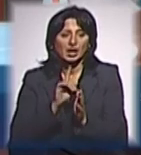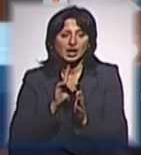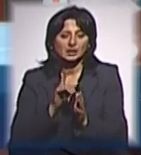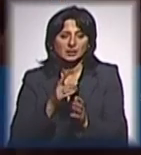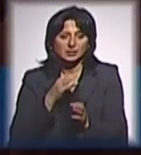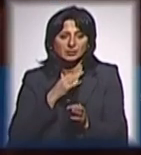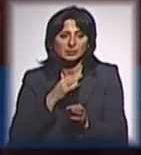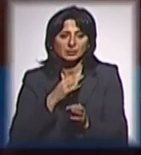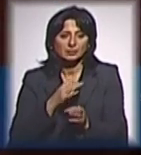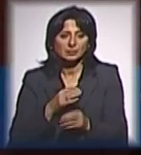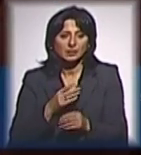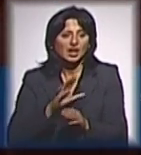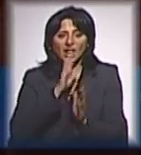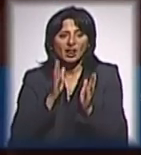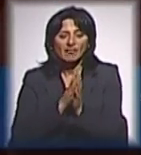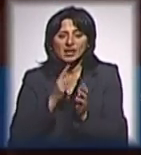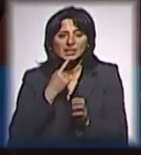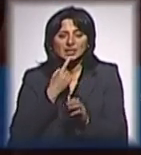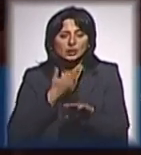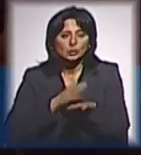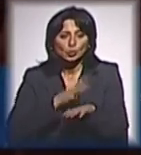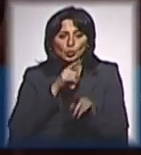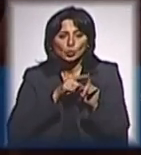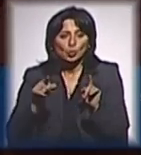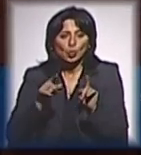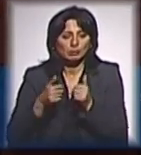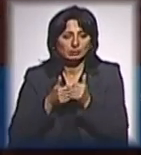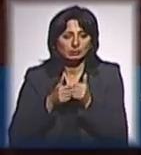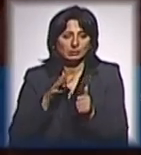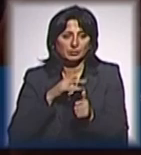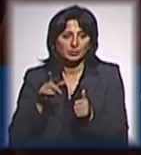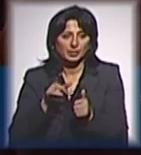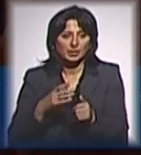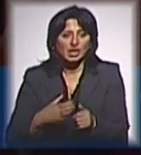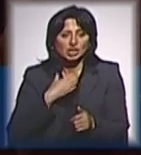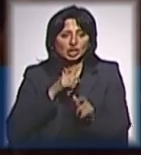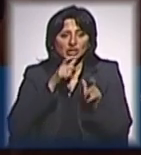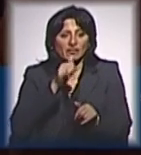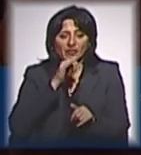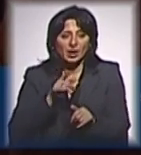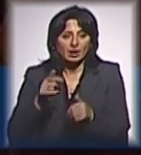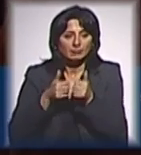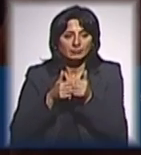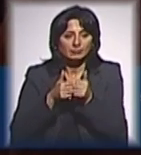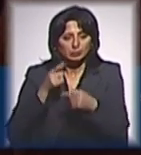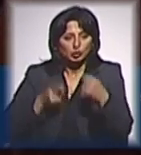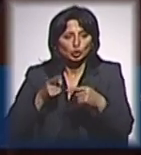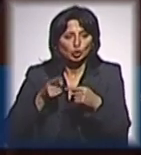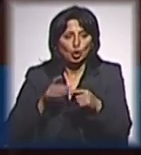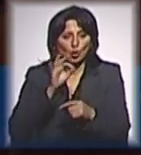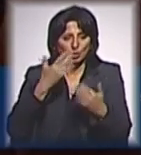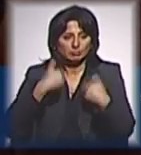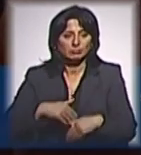მაგი აკეთებდა მაშინ, აი ყველაზე ძნელი პერიოდის ჯამს, როცა ვერავინ შიში თხმას ვერ იღებდა და კახა კი ბრძოლობდა